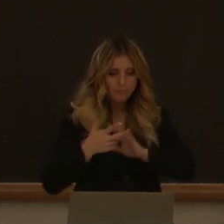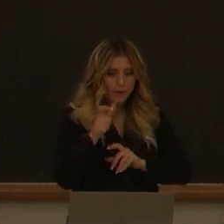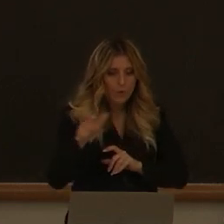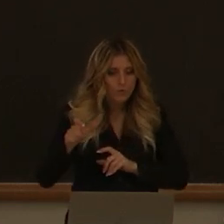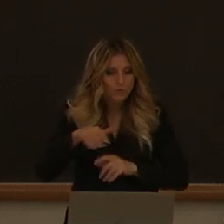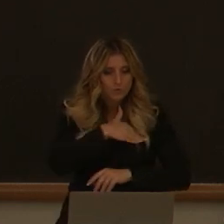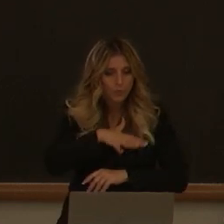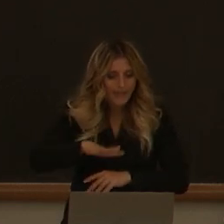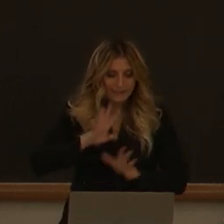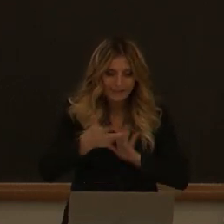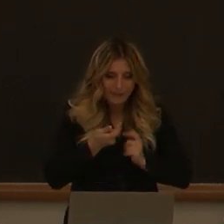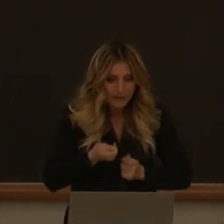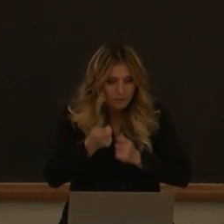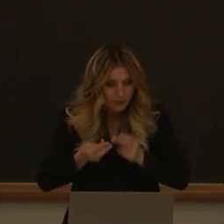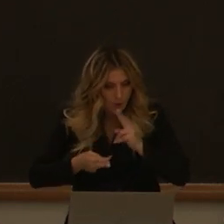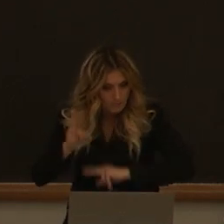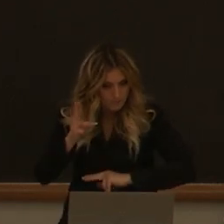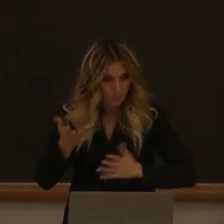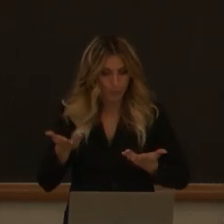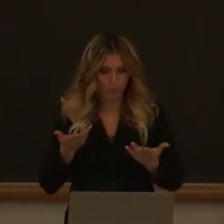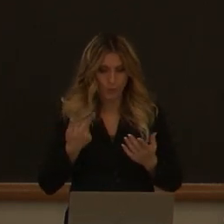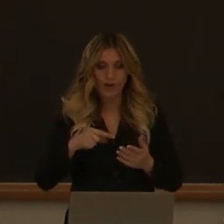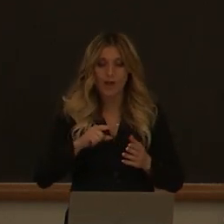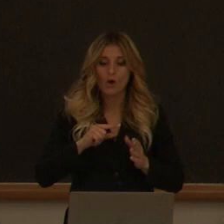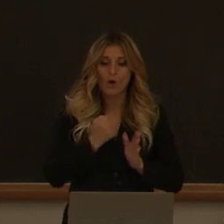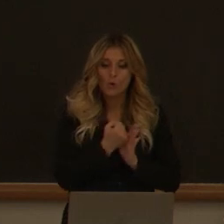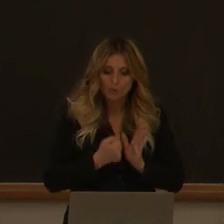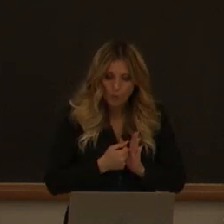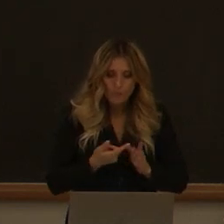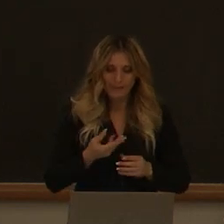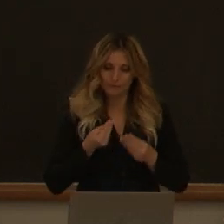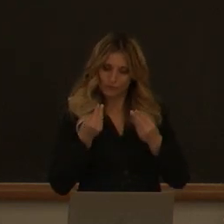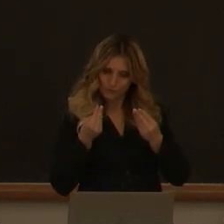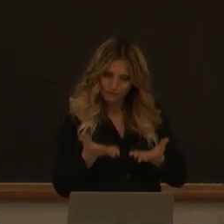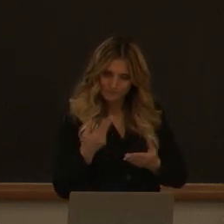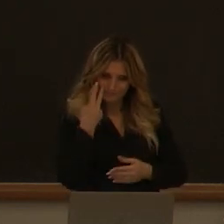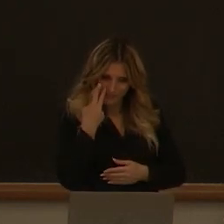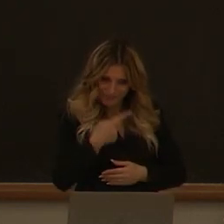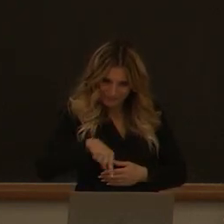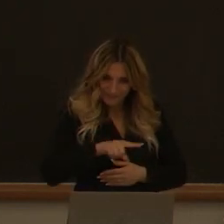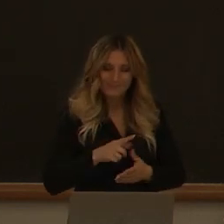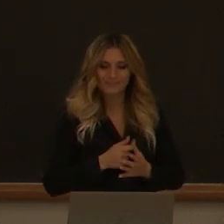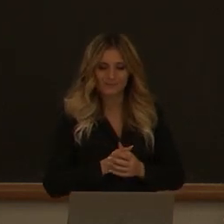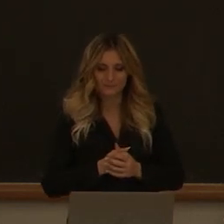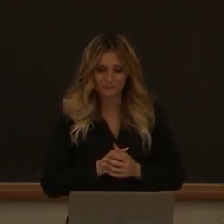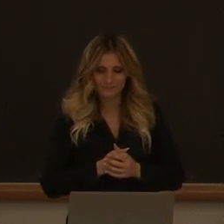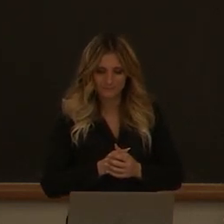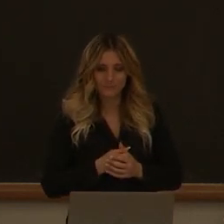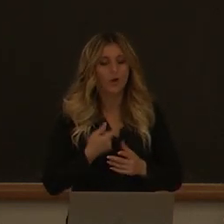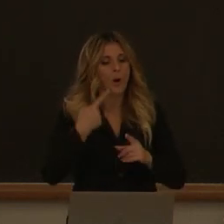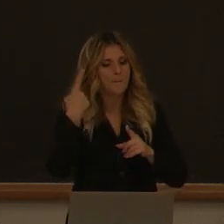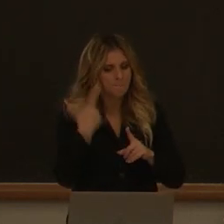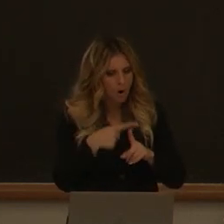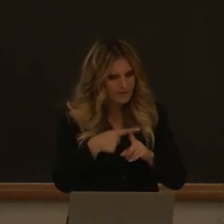questo documento, una presentazione del documento al Food System Summit, una interazione